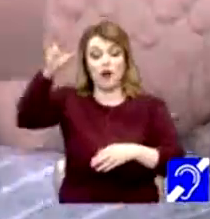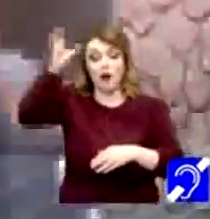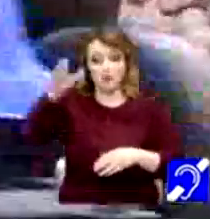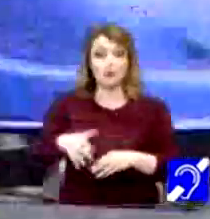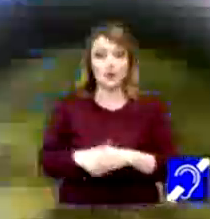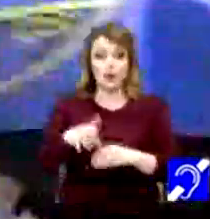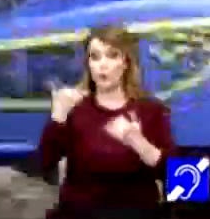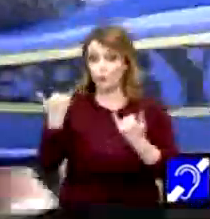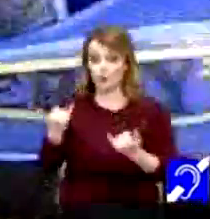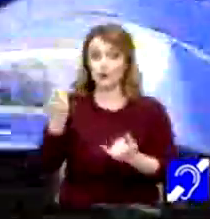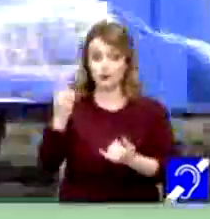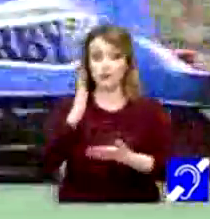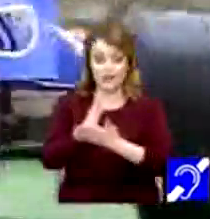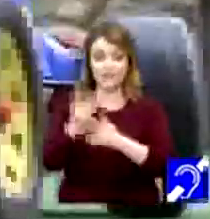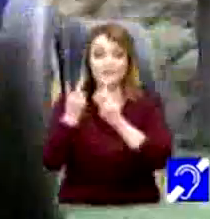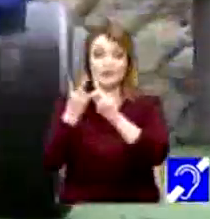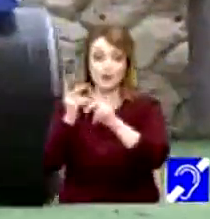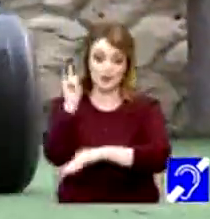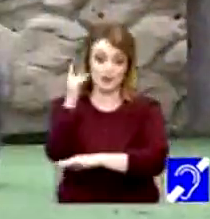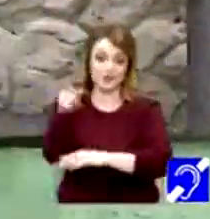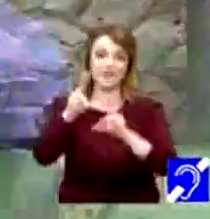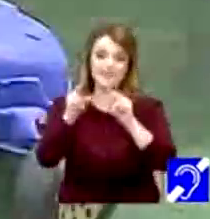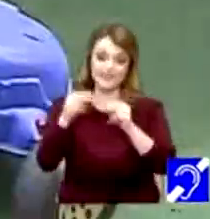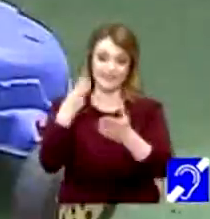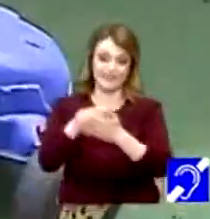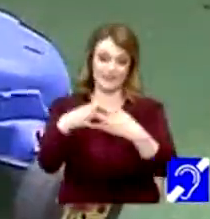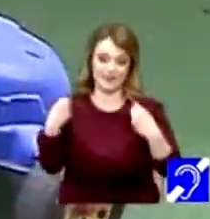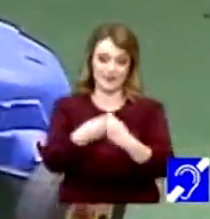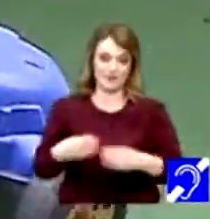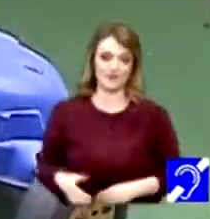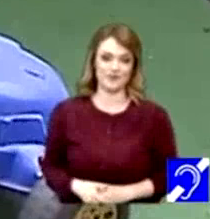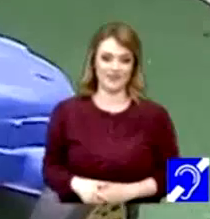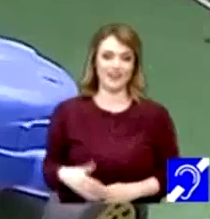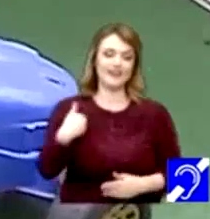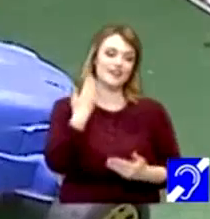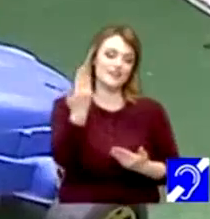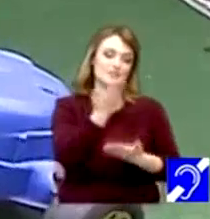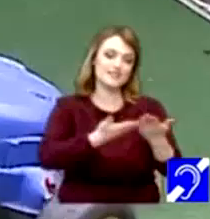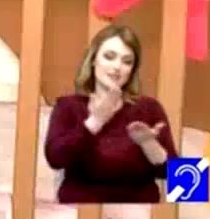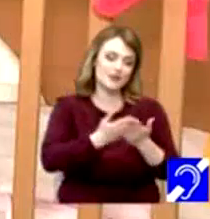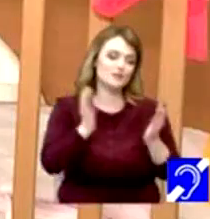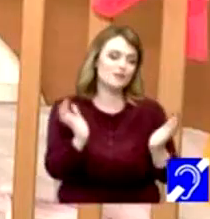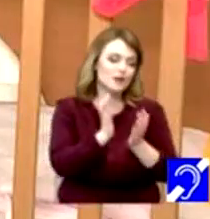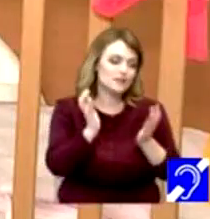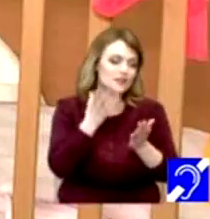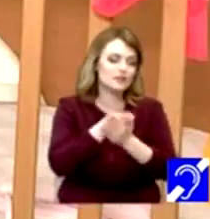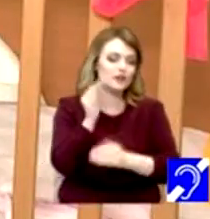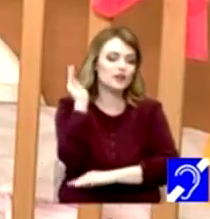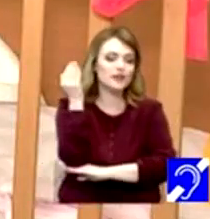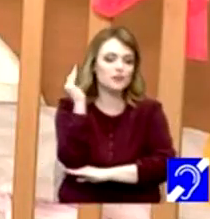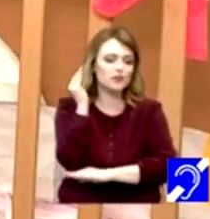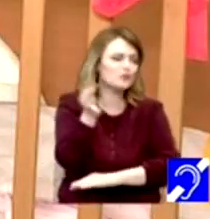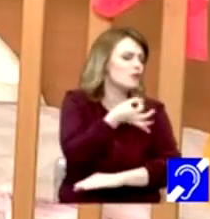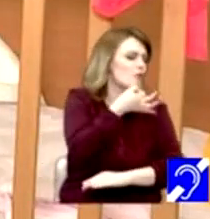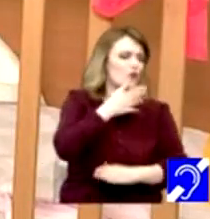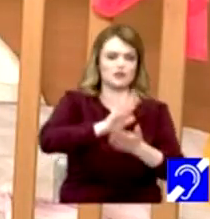mai are un băiețel de 3 ani și e fericită în familia ei. Recomandarea mea ar fi să păstrezi în orice situație copilul, să-l